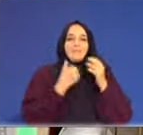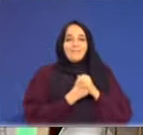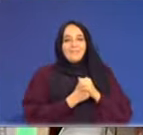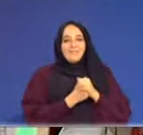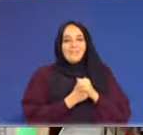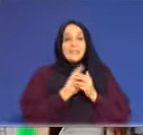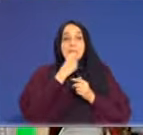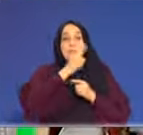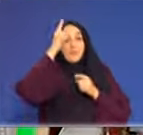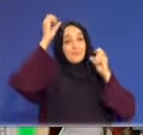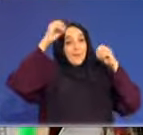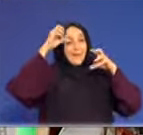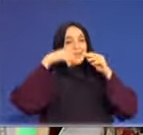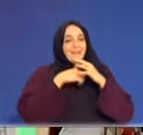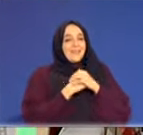فيك دكتور.